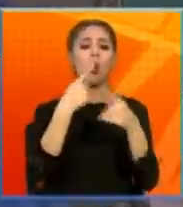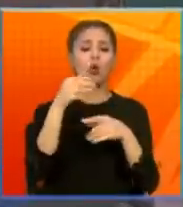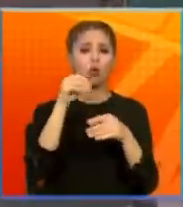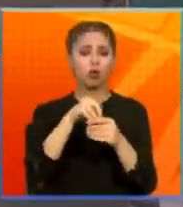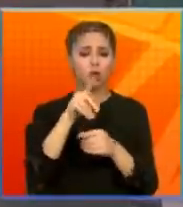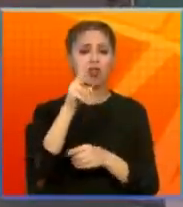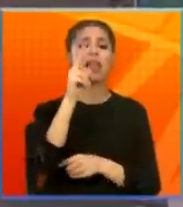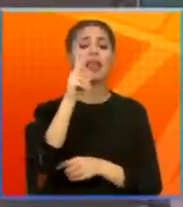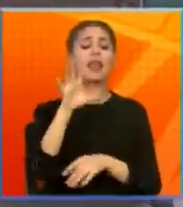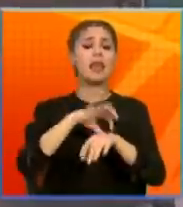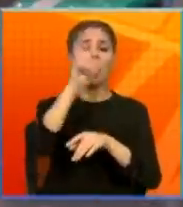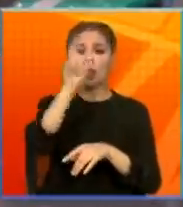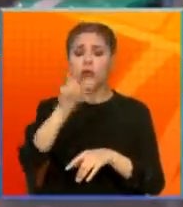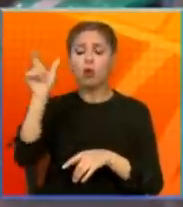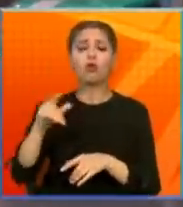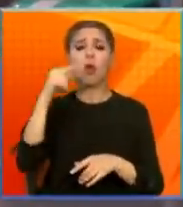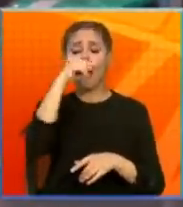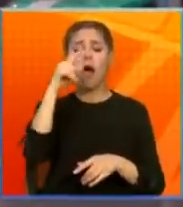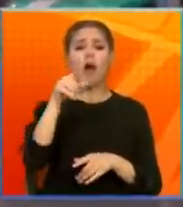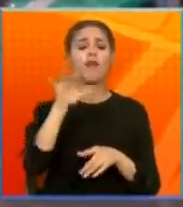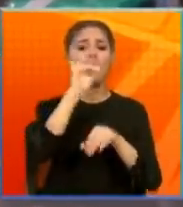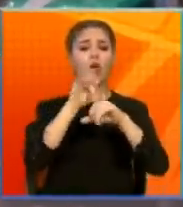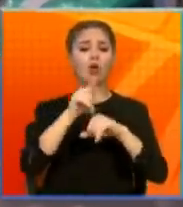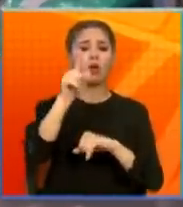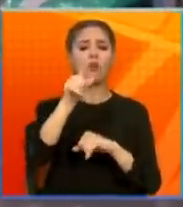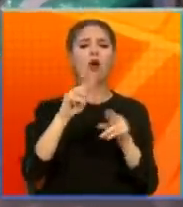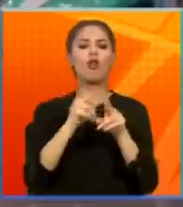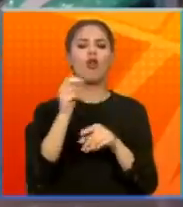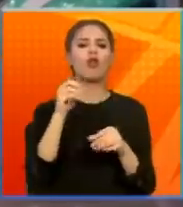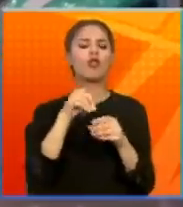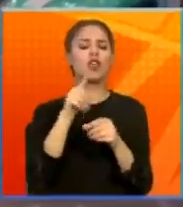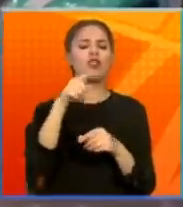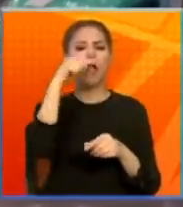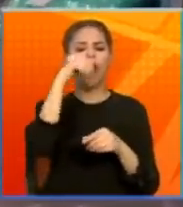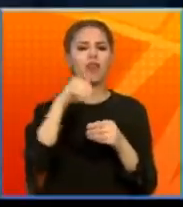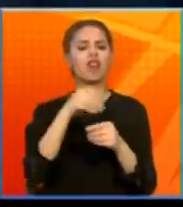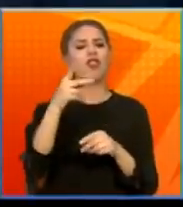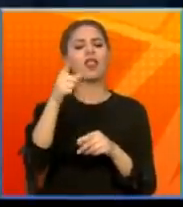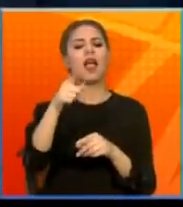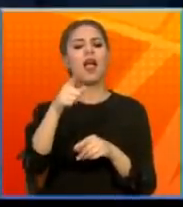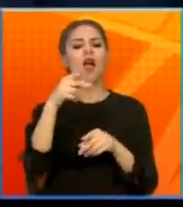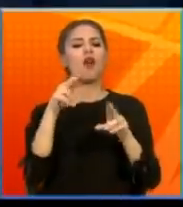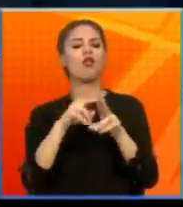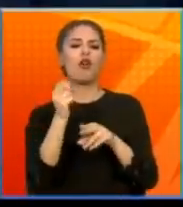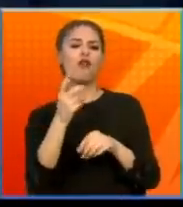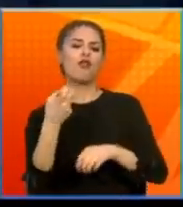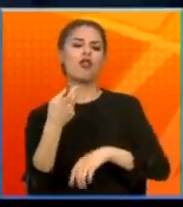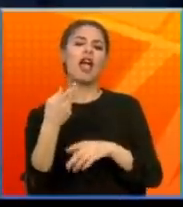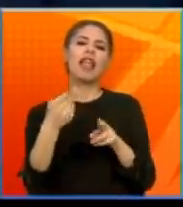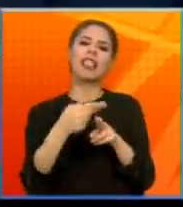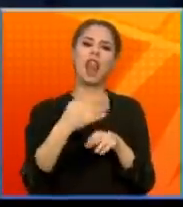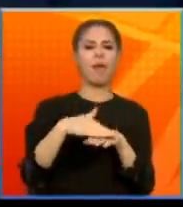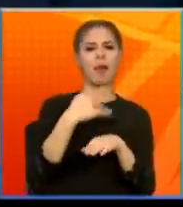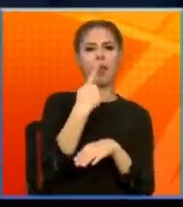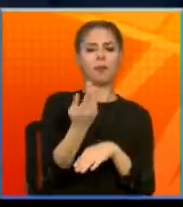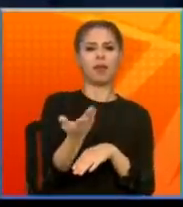konuşmada iki doktor Afrika ülkelerini koronavirüs için bir deney sahası olarak kullanmayı teklif etti. Est-ce qu'on devrait pas faire cette